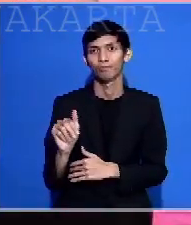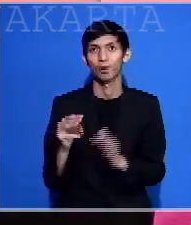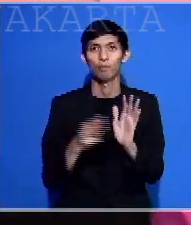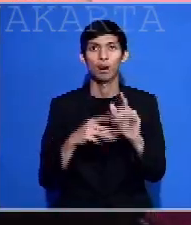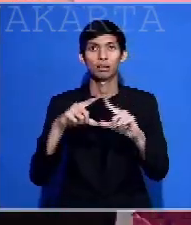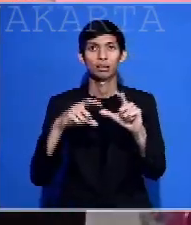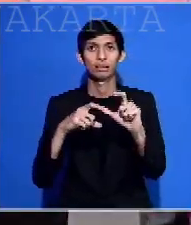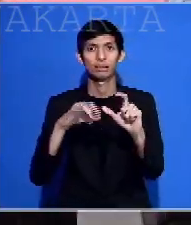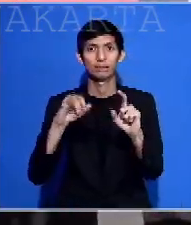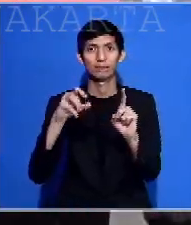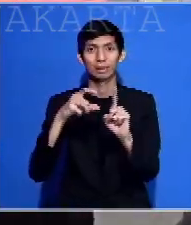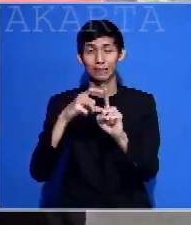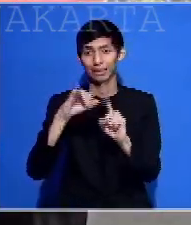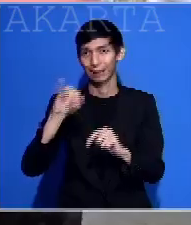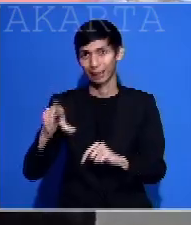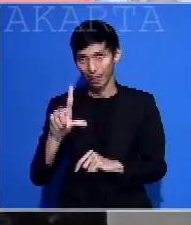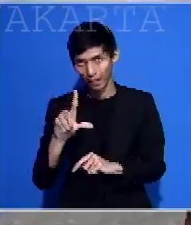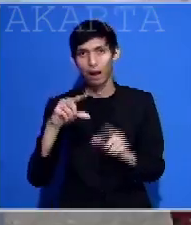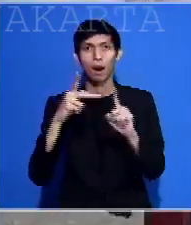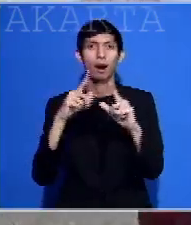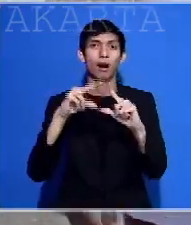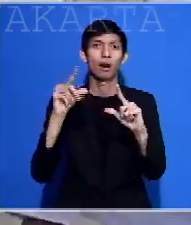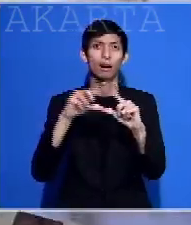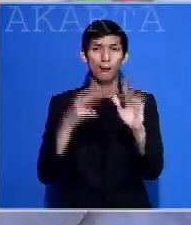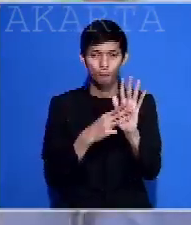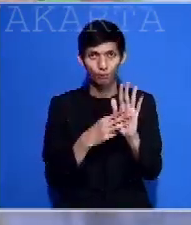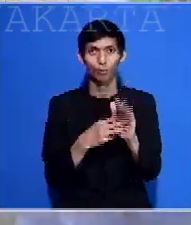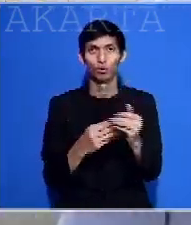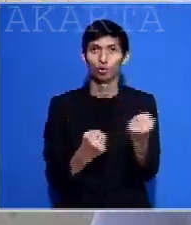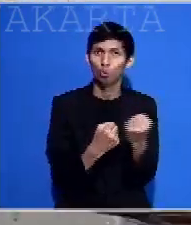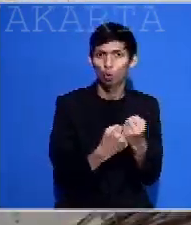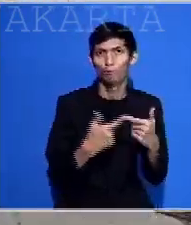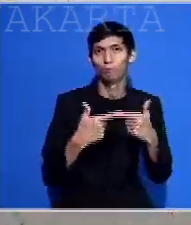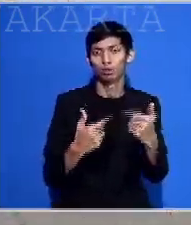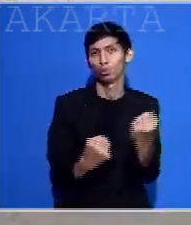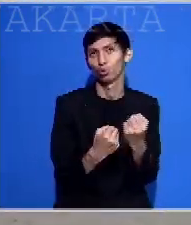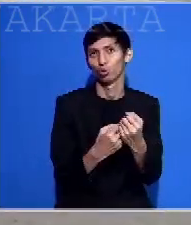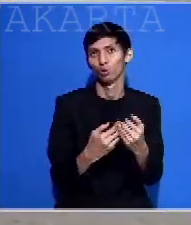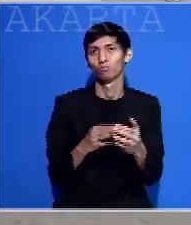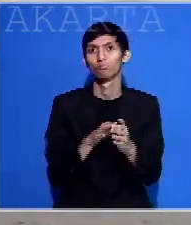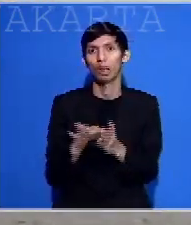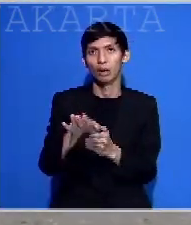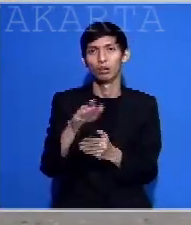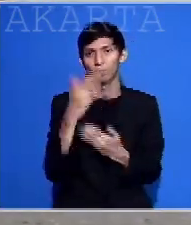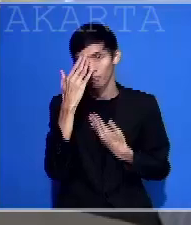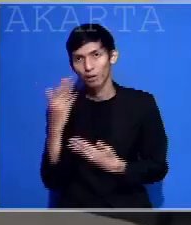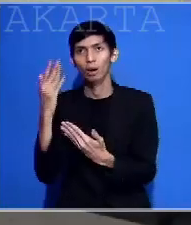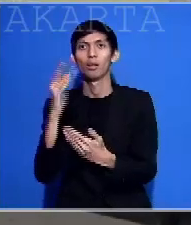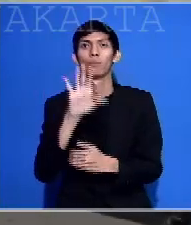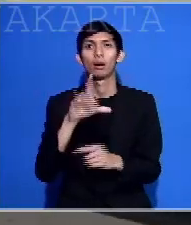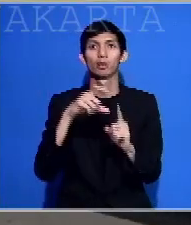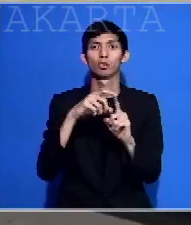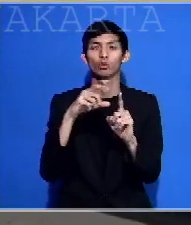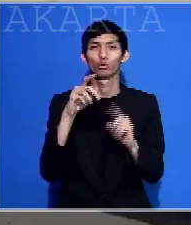dioperasionalkan dalam mendukung kegiatan ibadah jemah sebelumnya operasional bus selawat mulai dihentikan sejak 5 Zulhijah atau